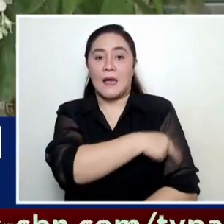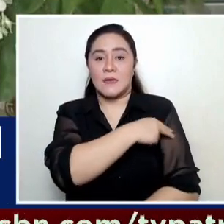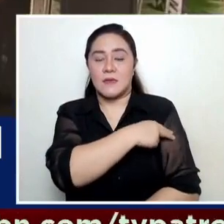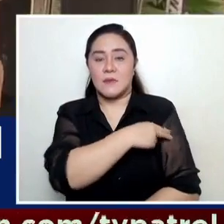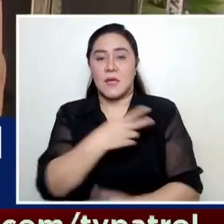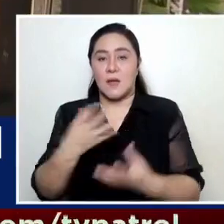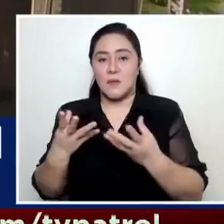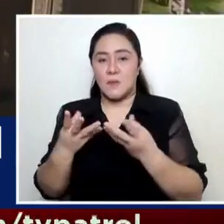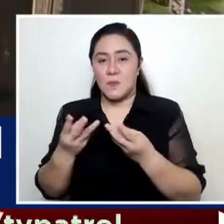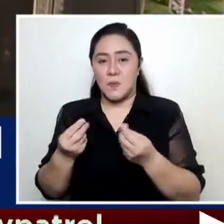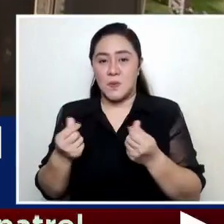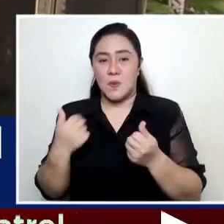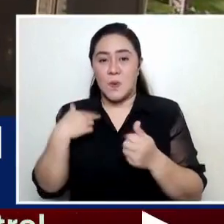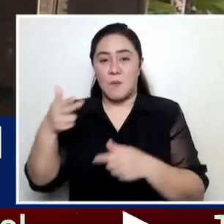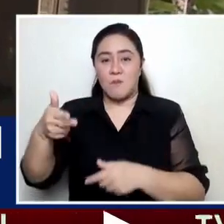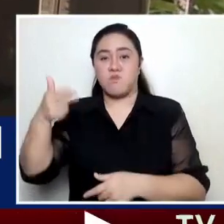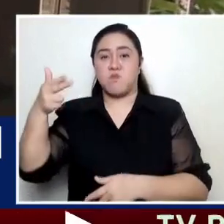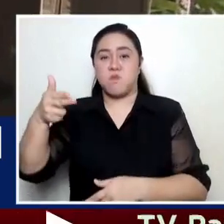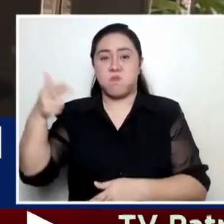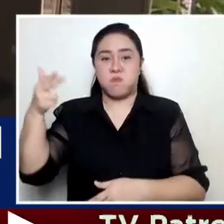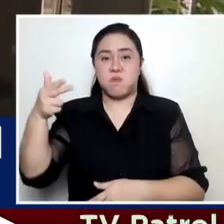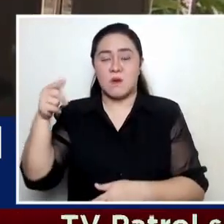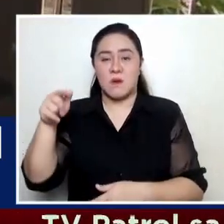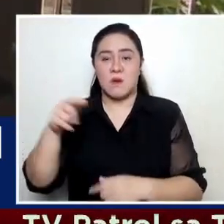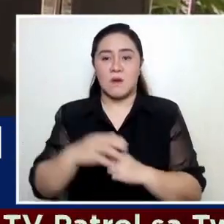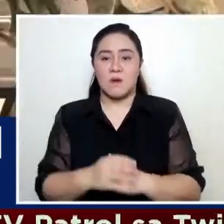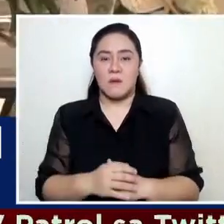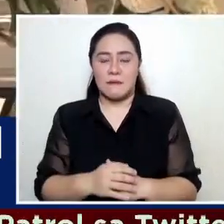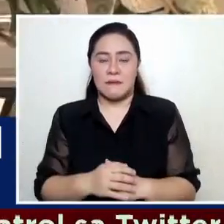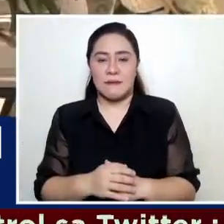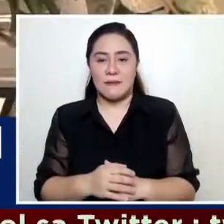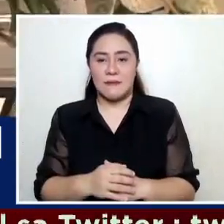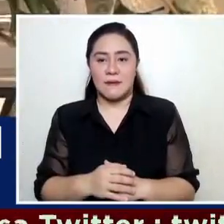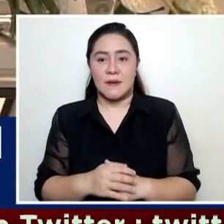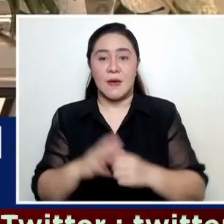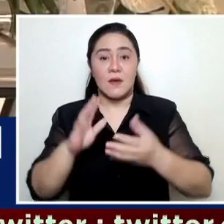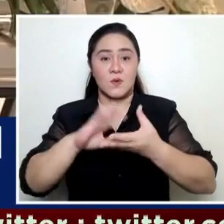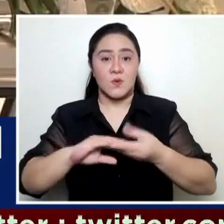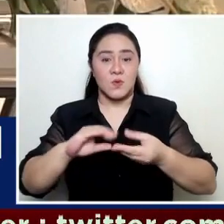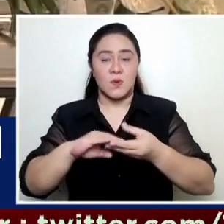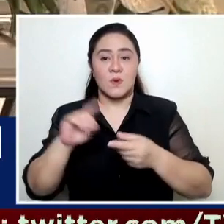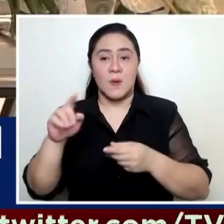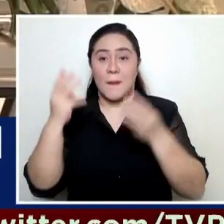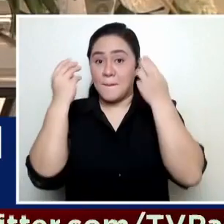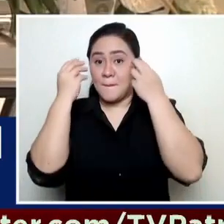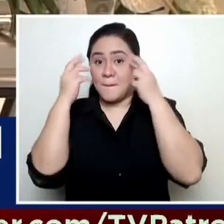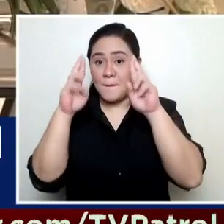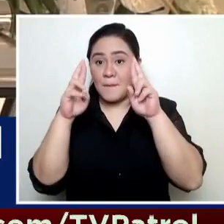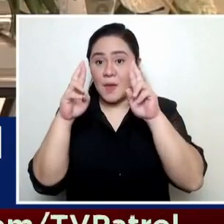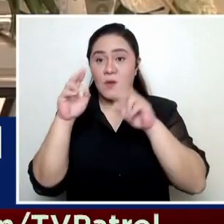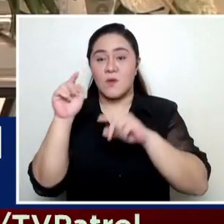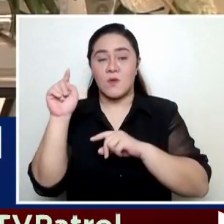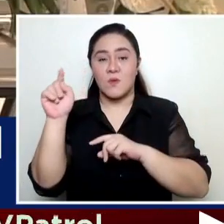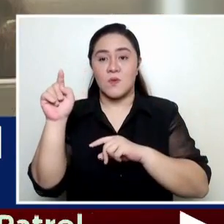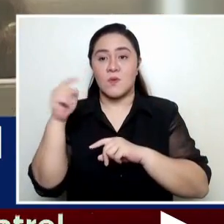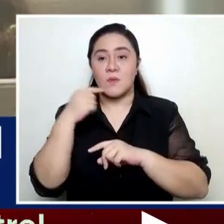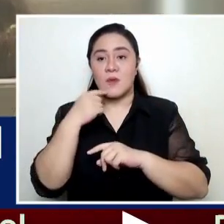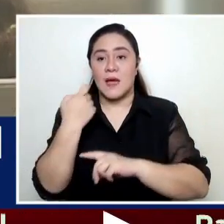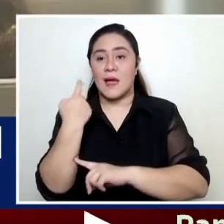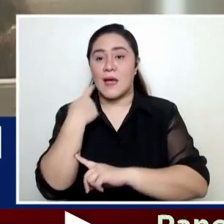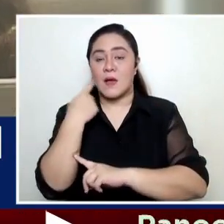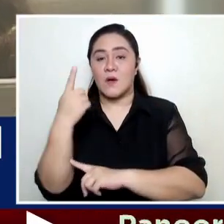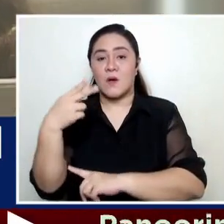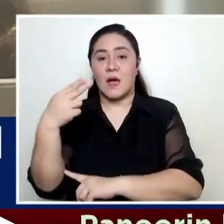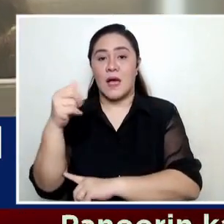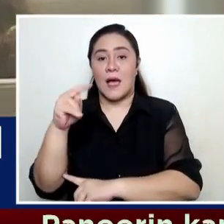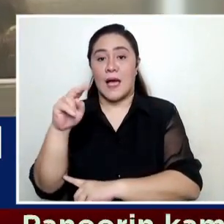matapos pagbabarilin din ni Dr. Chow Tsao Yumol. Kwento ng ama na si Mayor Roderick Furigay, talagang malapit si Hannah sa kanyang